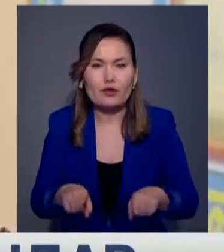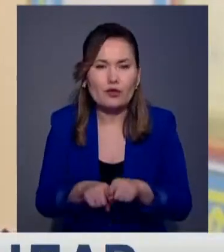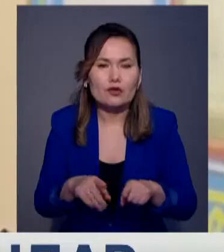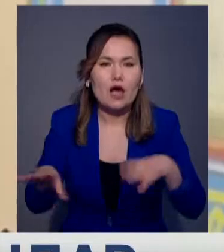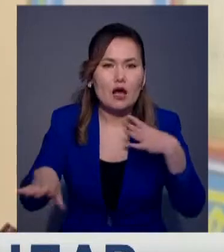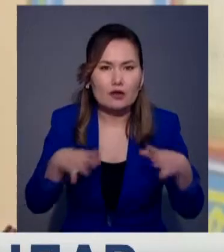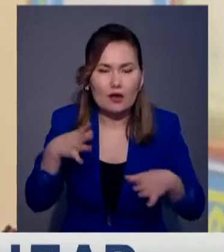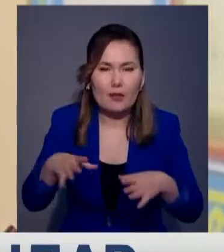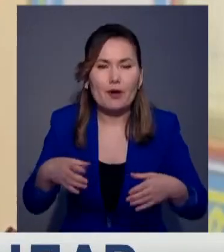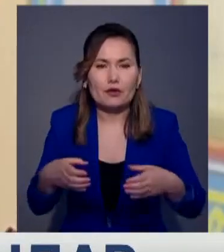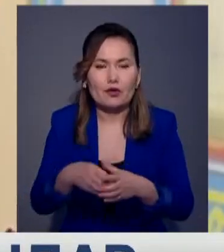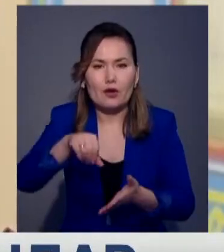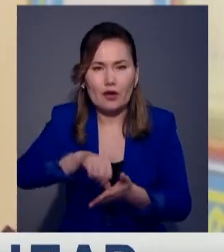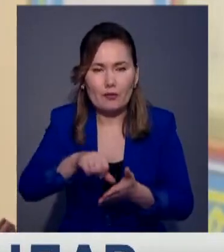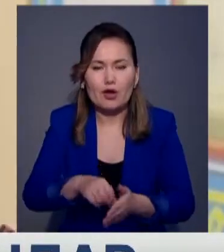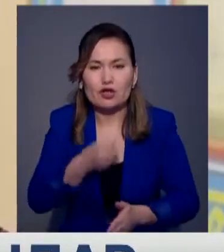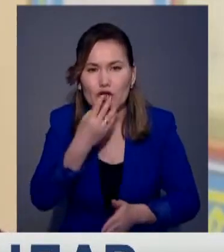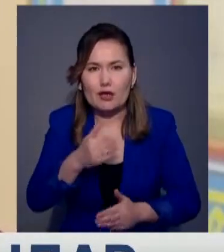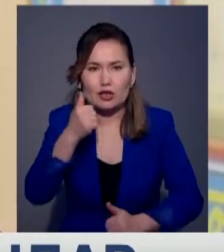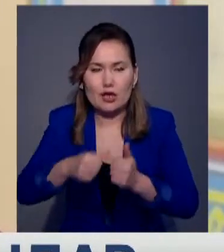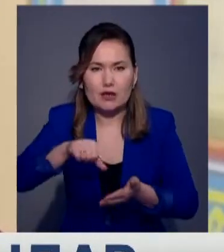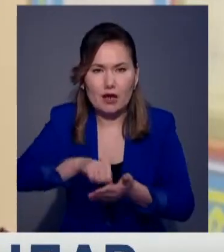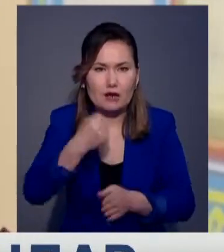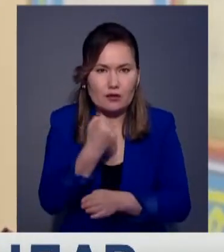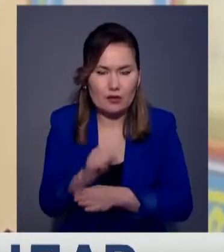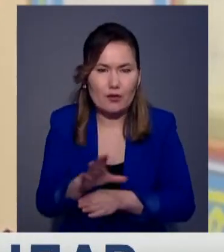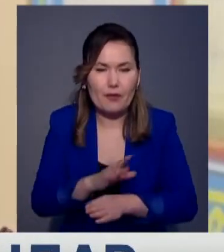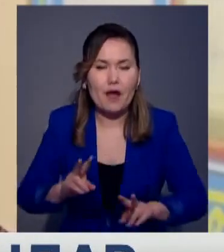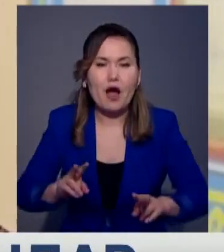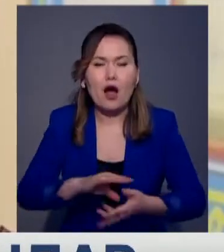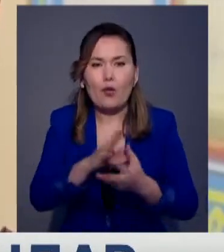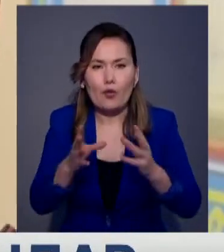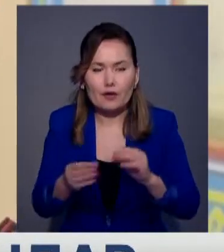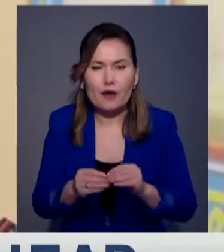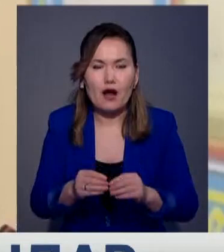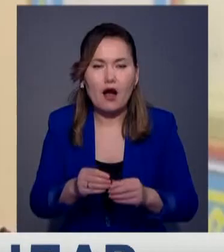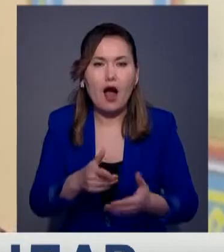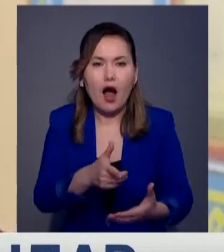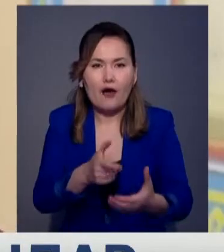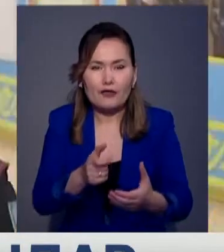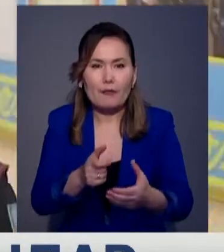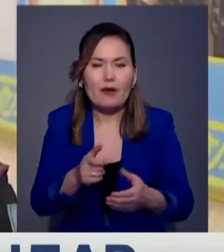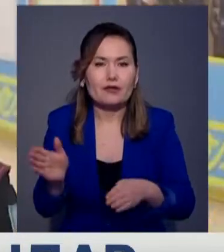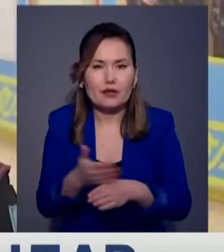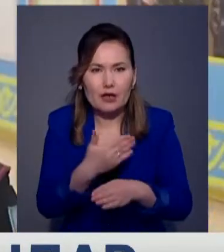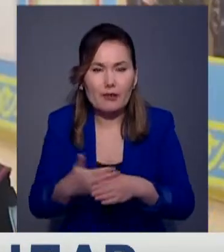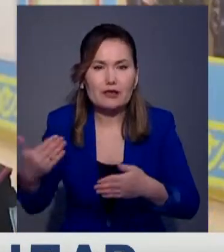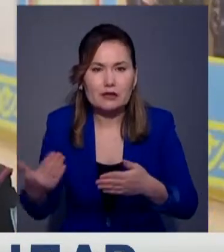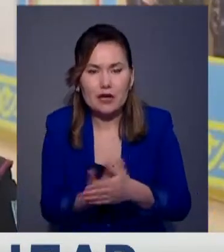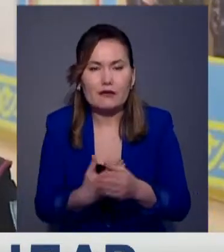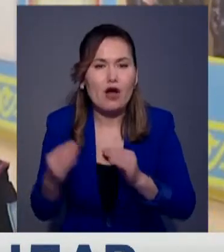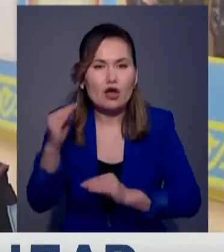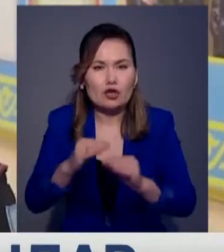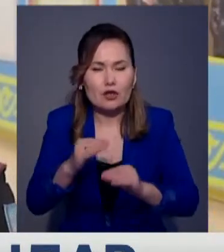үйірмесіне де қатысып, одан жарысқа бардым. Және де осы автоматты шашып жинадық, тир аттық. Осы кадетке түскелі